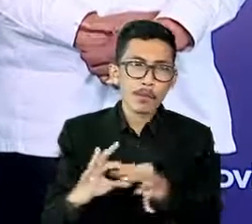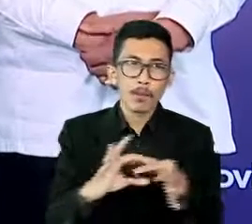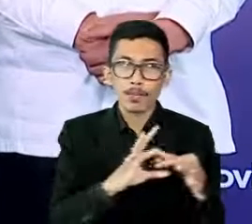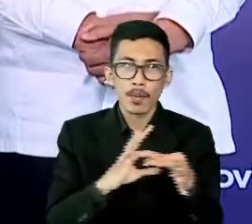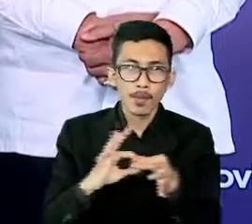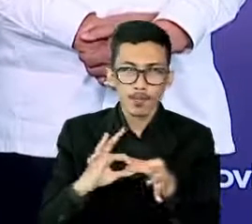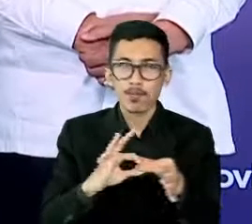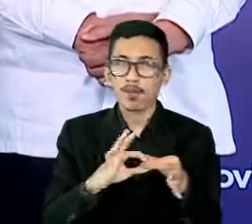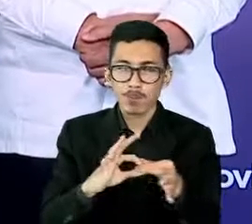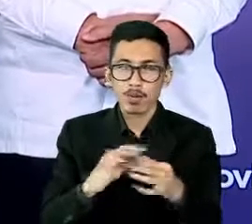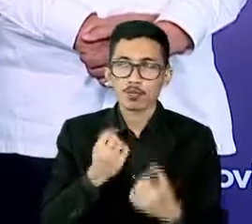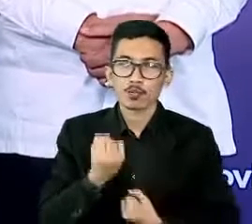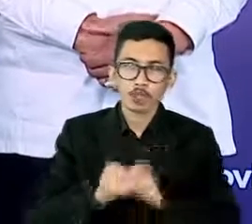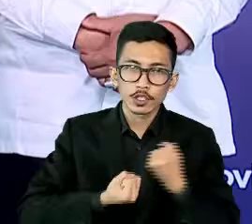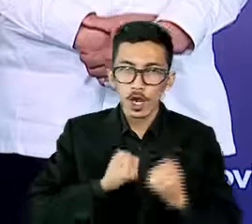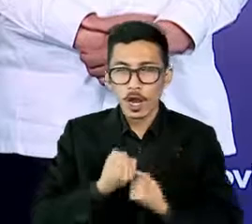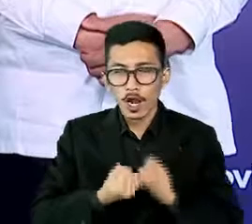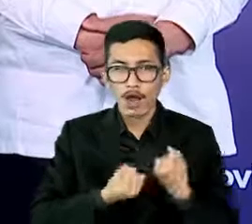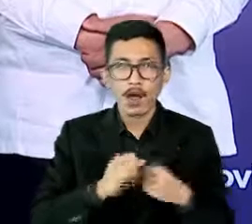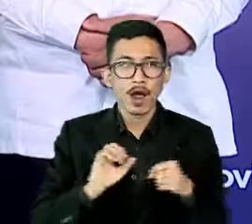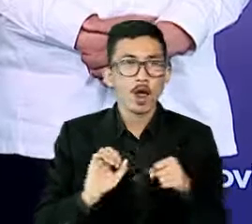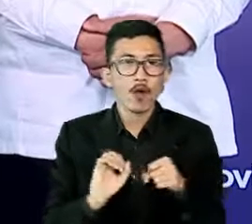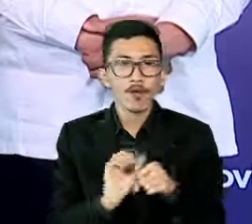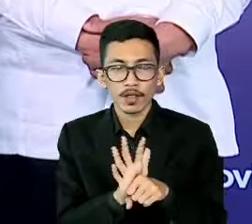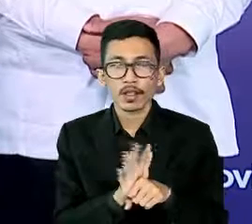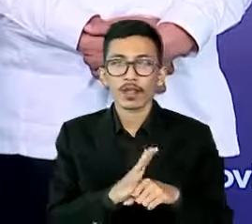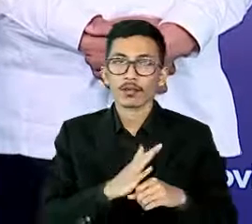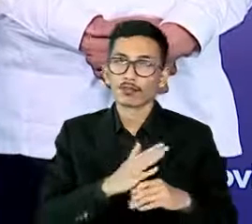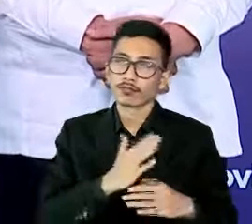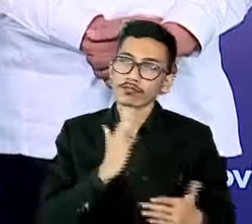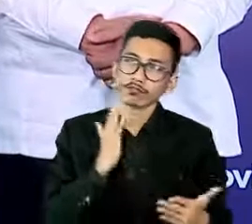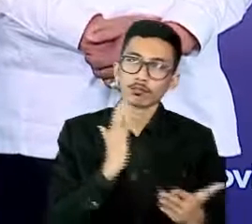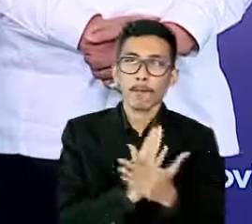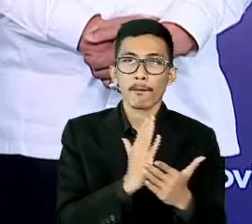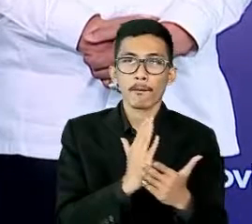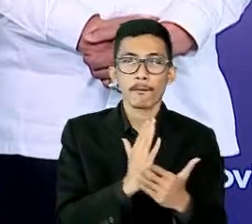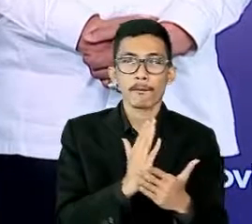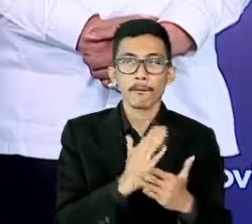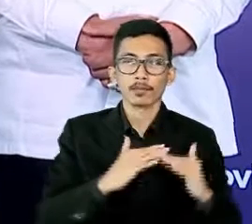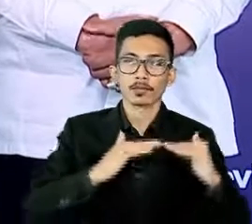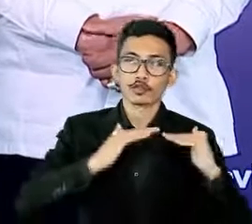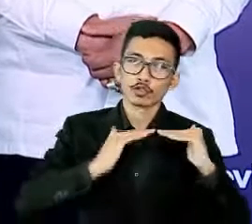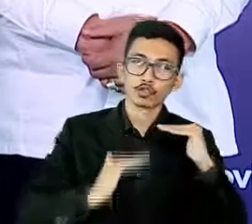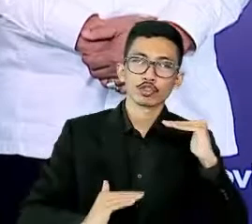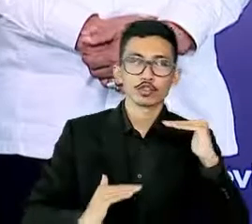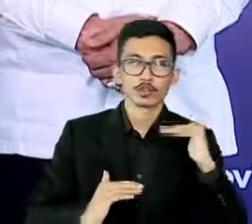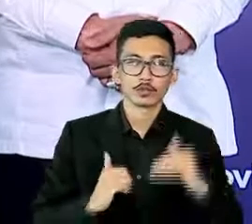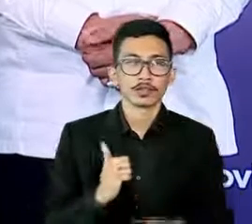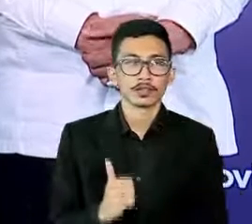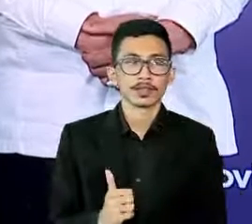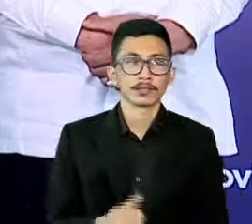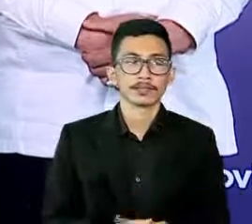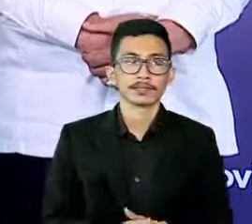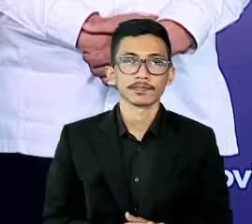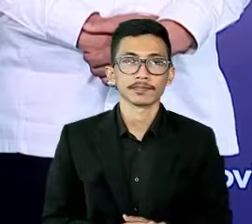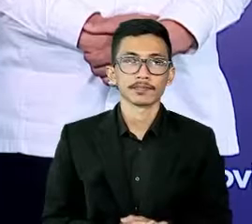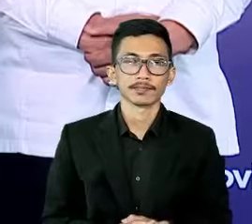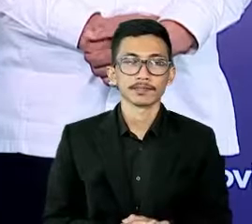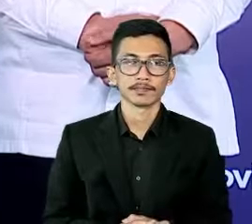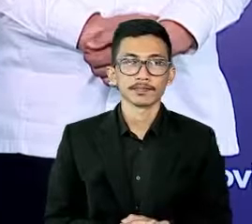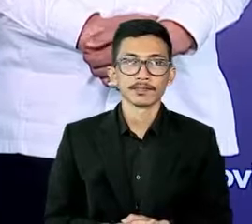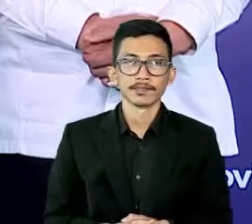Hai pakai dengan kasus kofit akan bisa kita tekan seluruh Hai